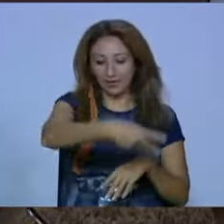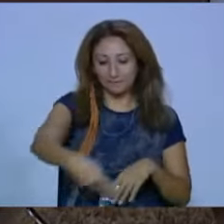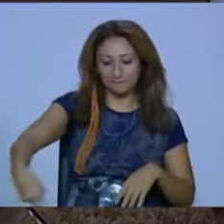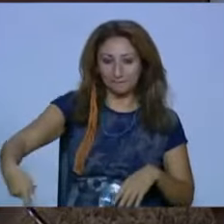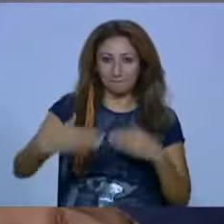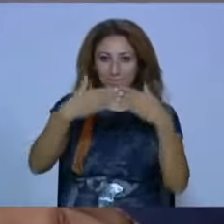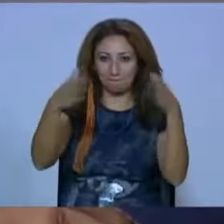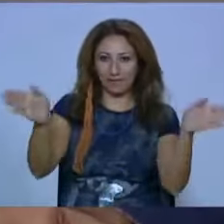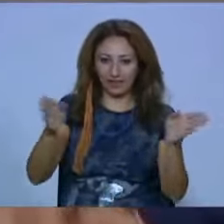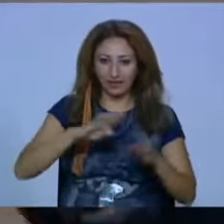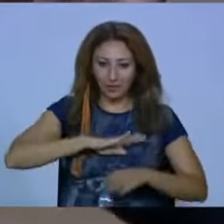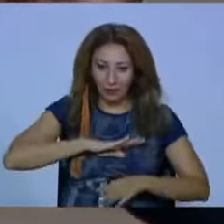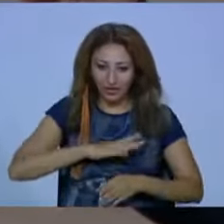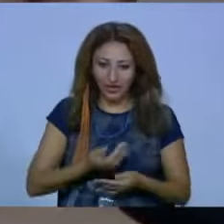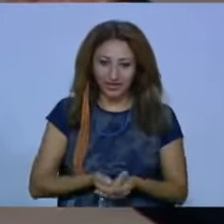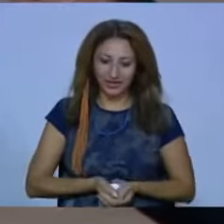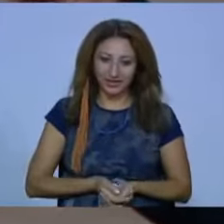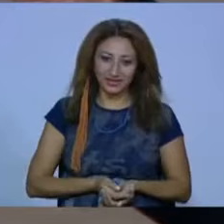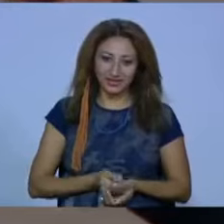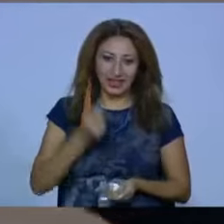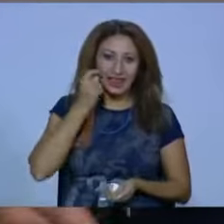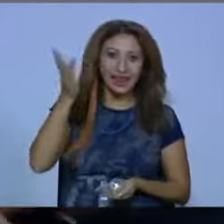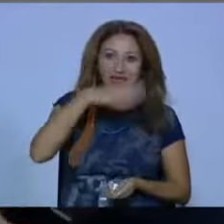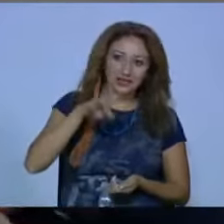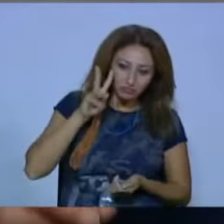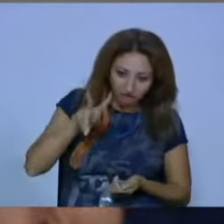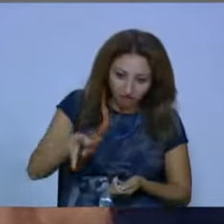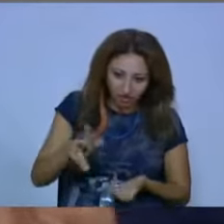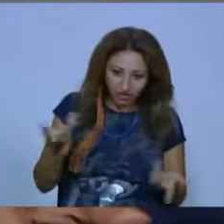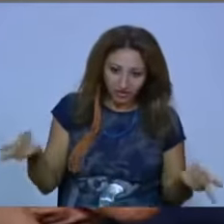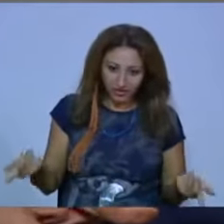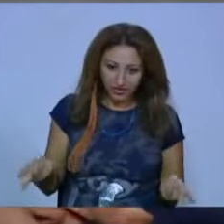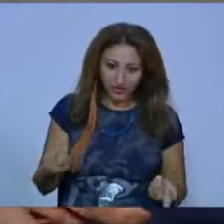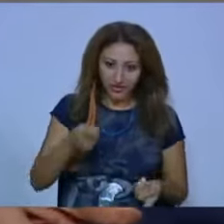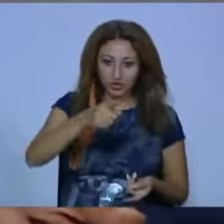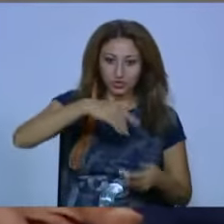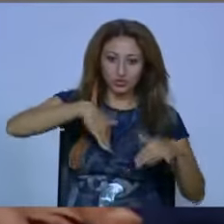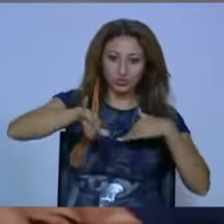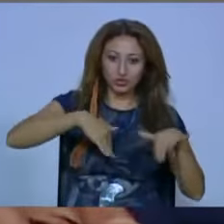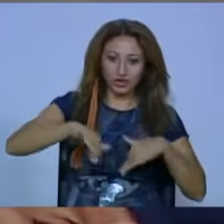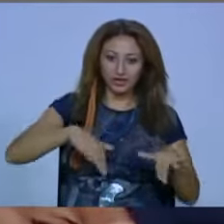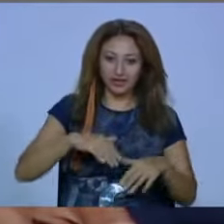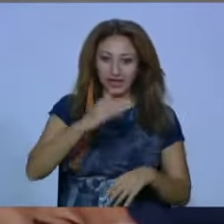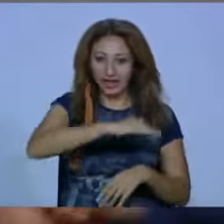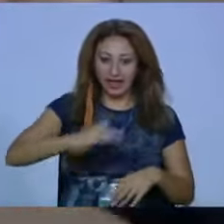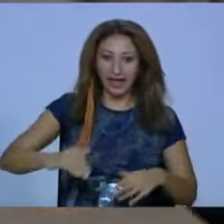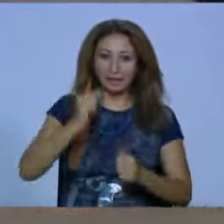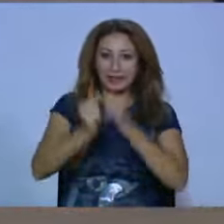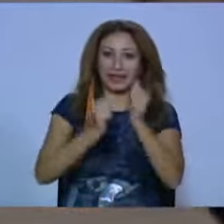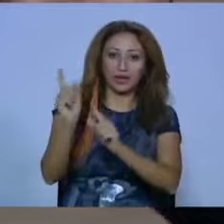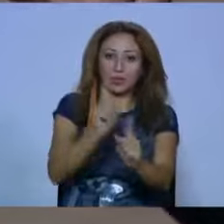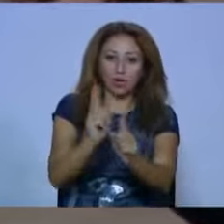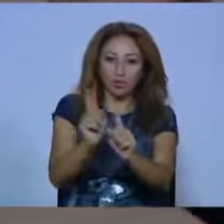ونام في البلكونه واستوشي يعني قعدوا الناس يعني عارف الناس اما نزلنا في الشارع العيال الصغيره بدات تجري ورانا واحنا